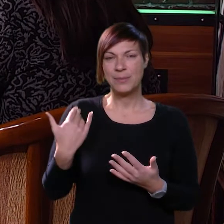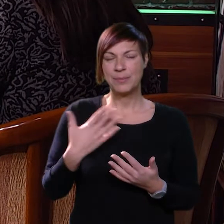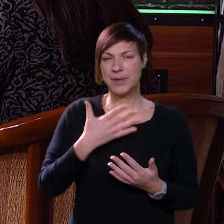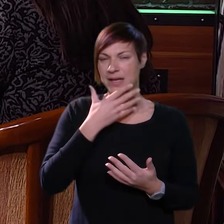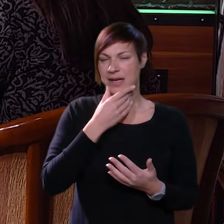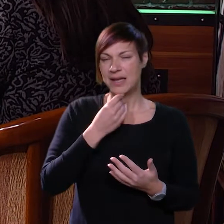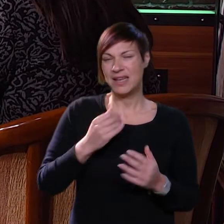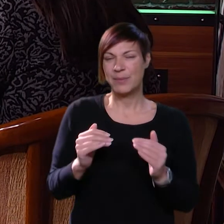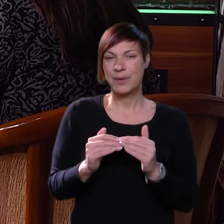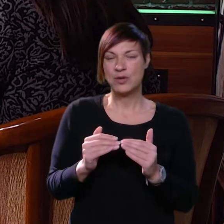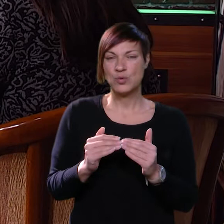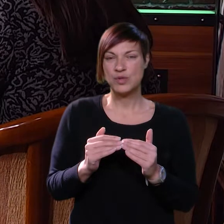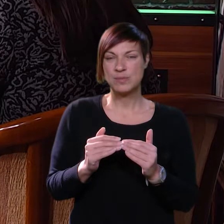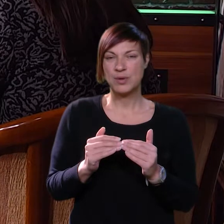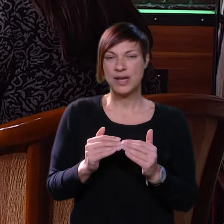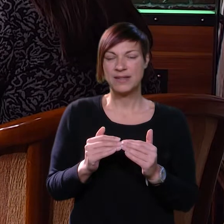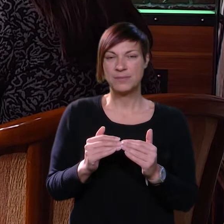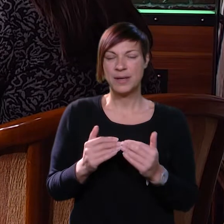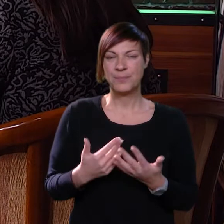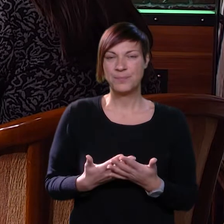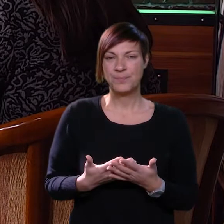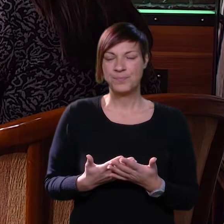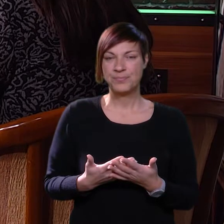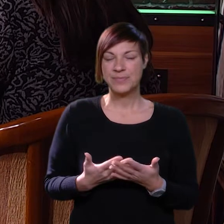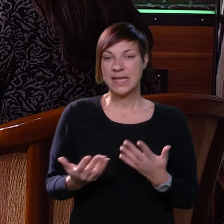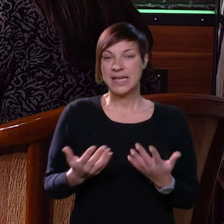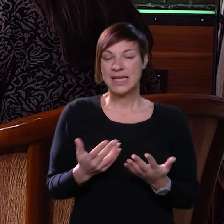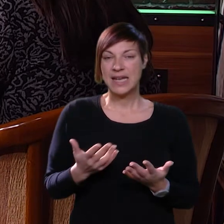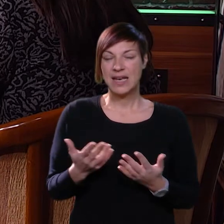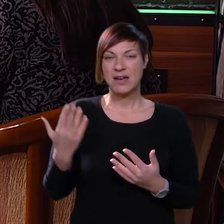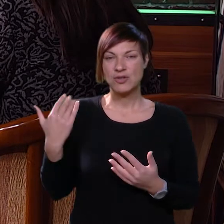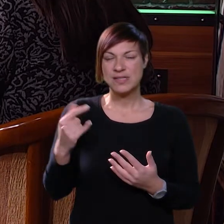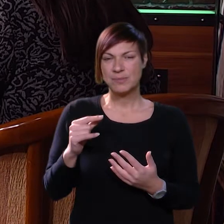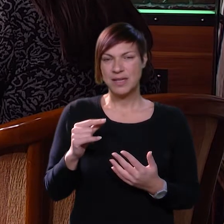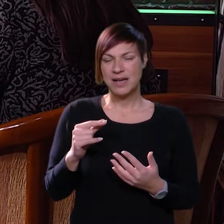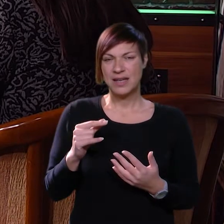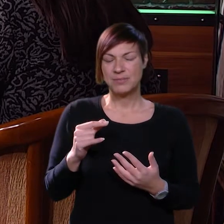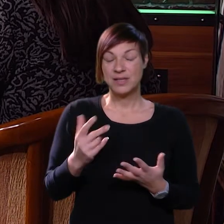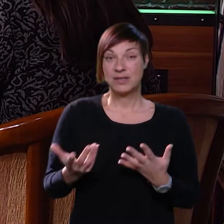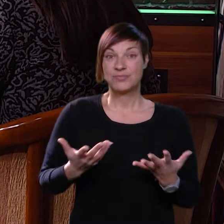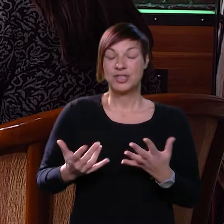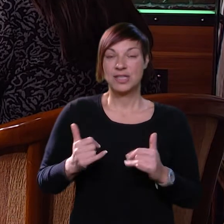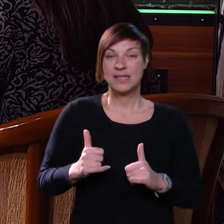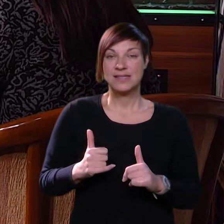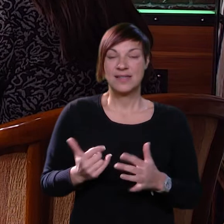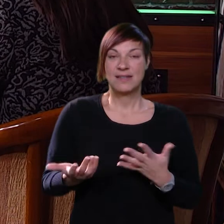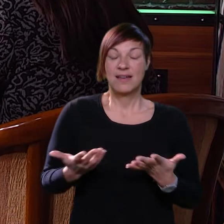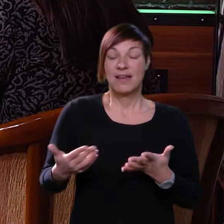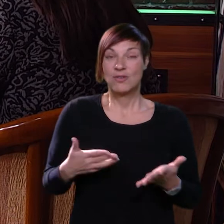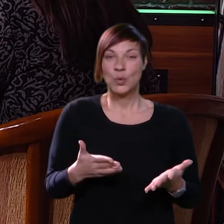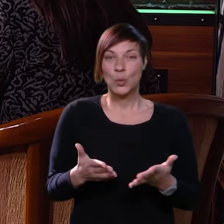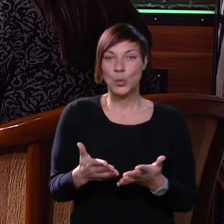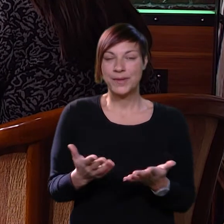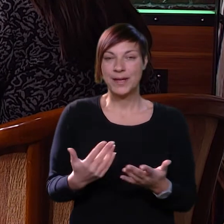baš bila neka lijepa usporedba i nekako sam bila ono malo i što sad, kako,